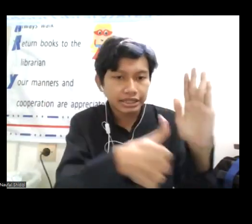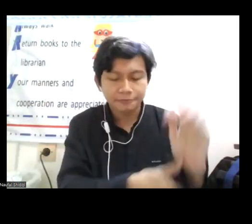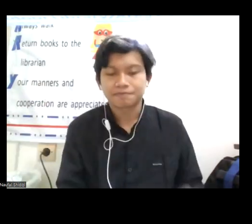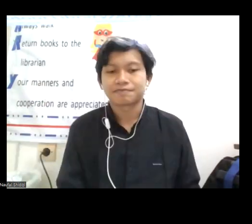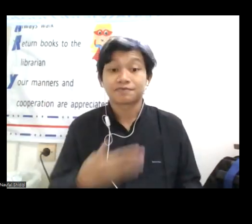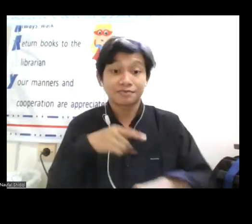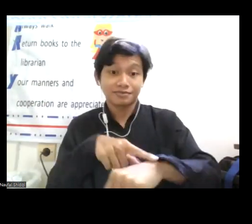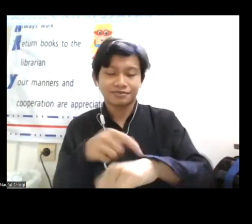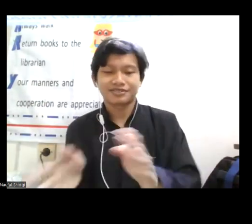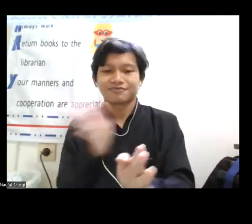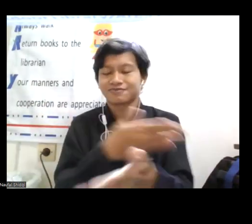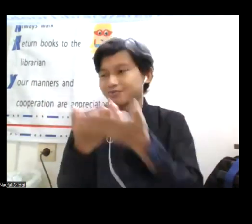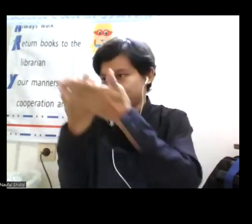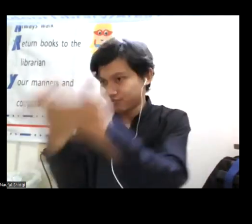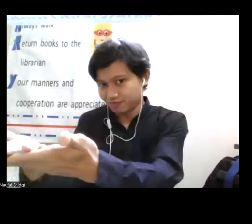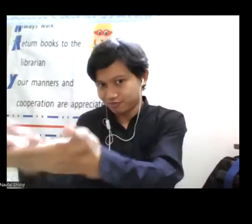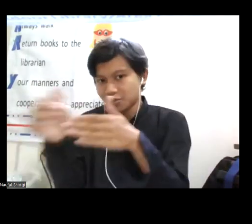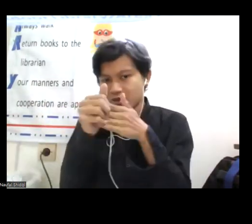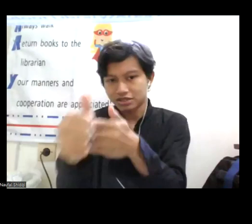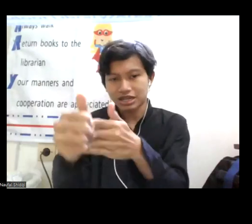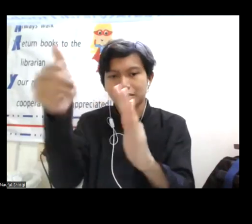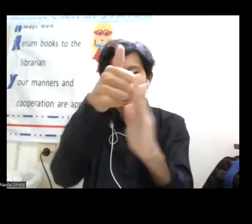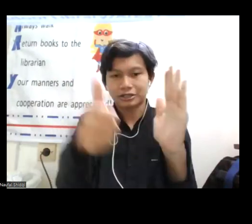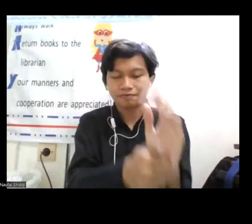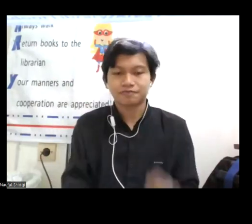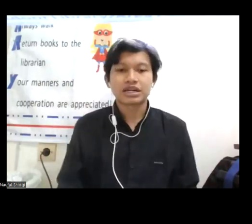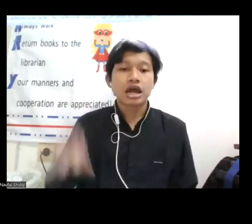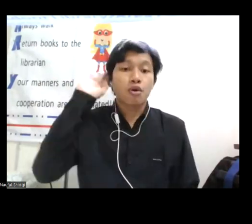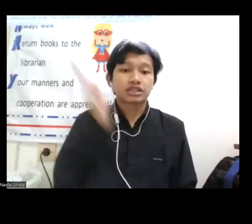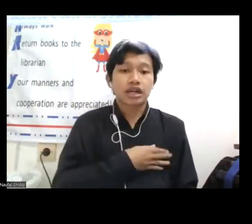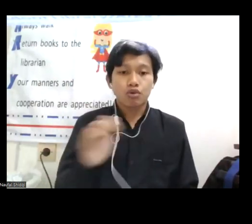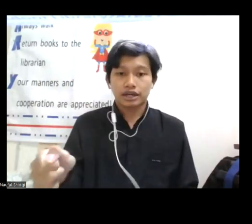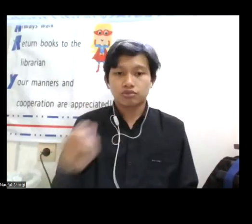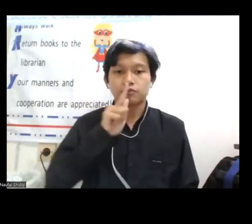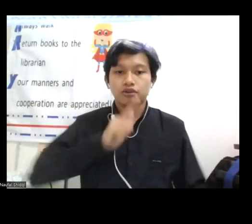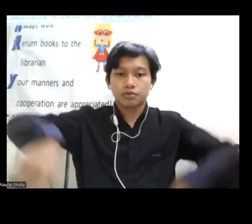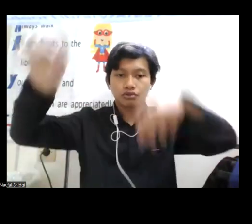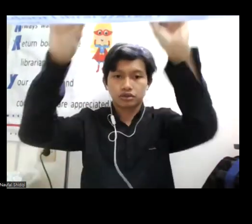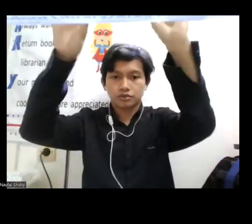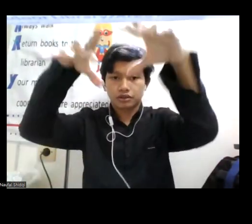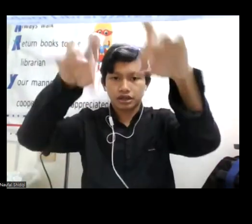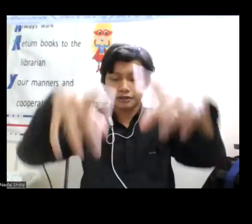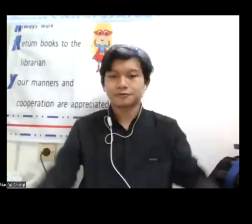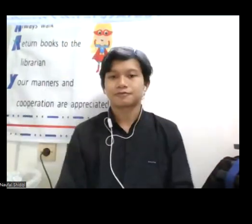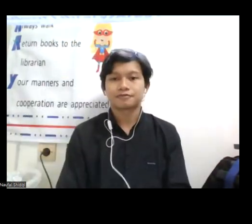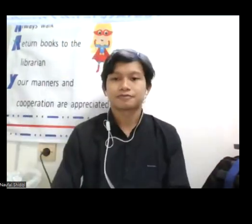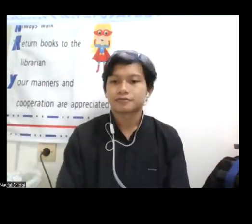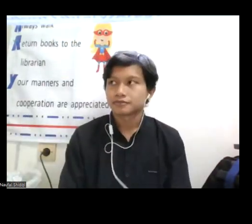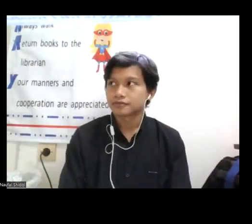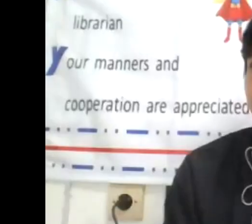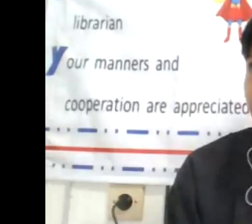kepada mbak MC dari saya Cukup sekian wassalamualaikum warahmatullahi wabarakatuh Waalaikumsalam warahmatullahi